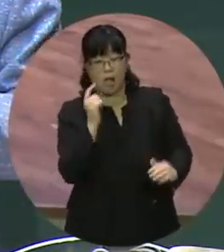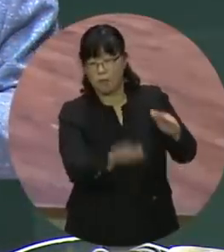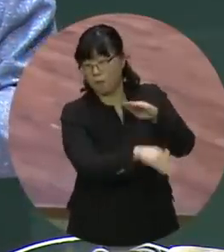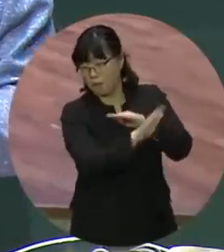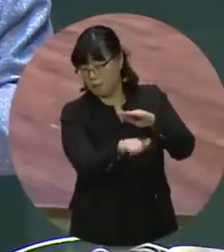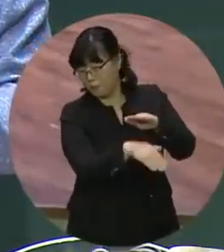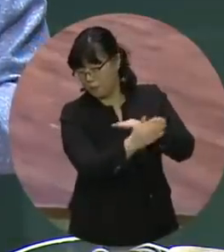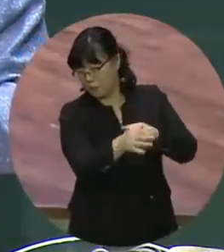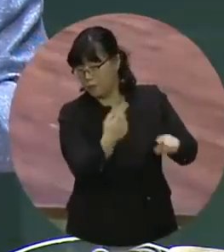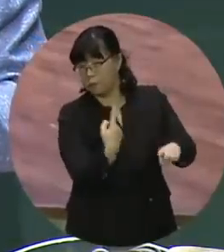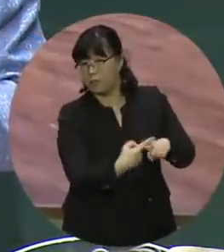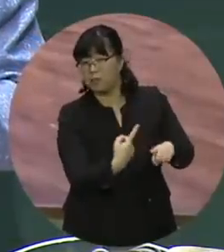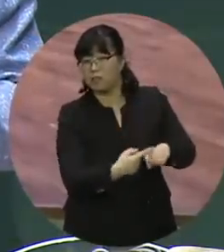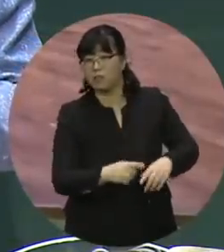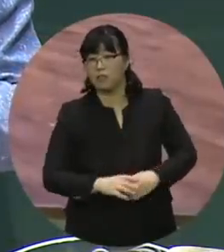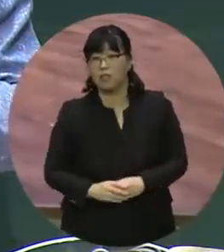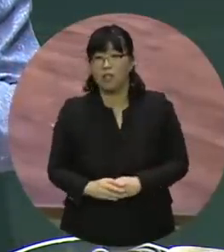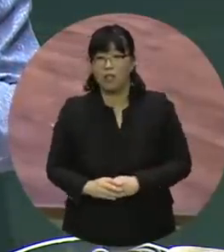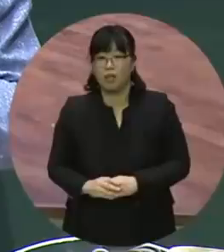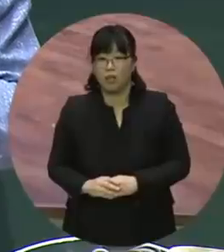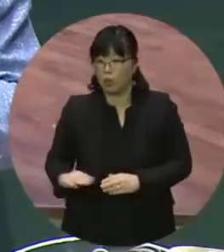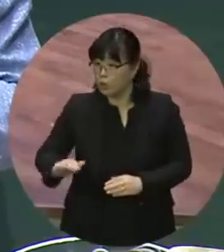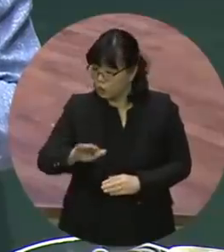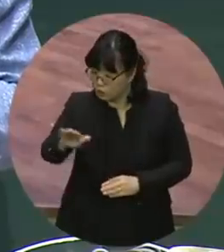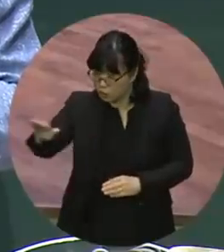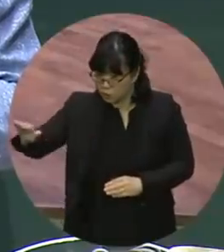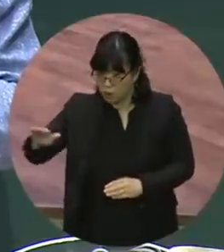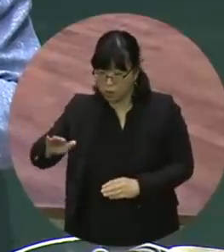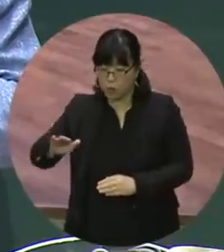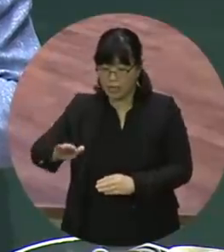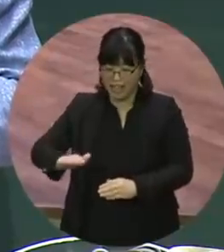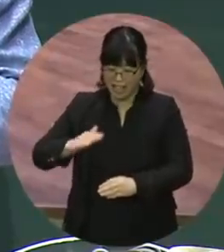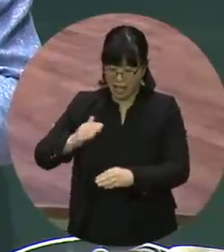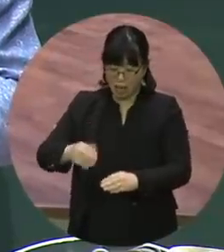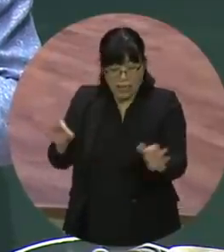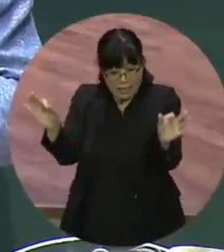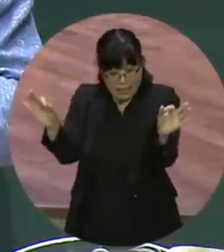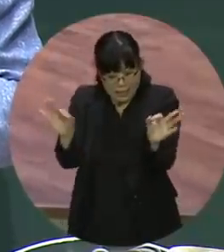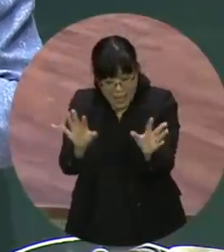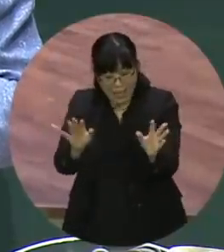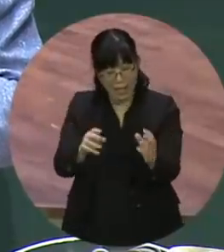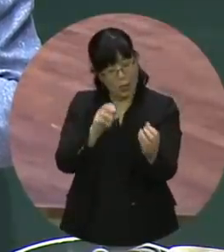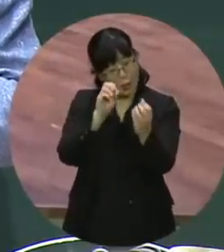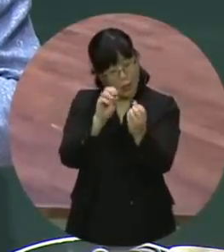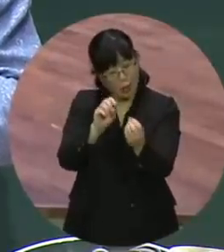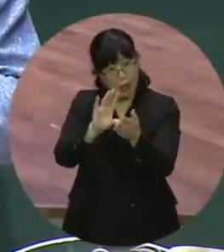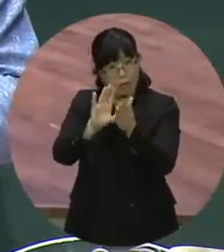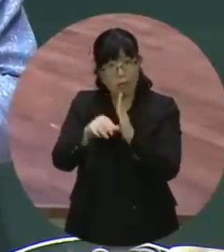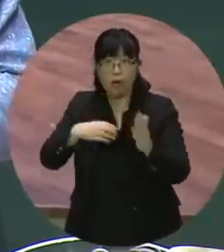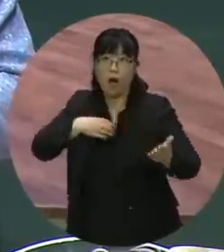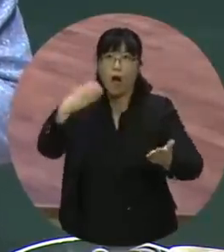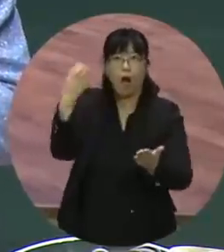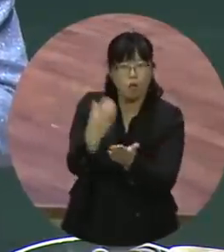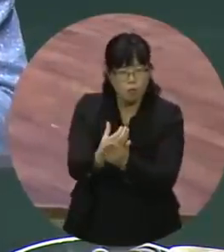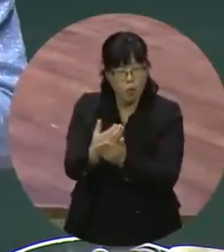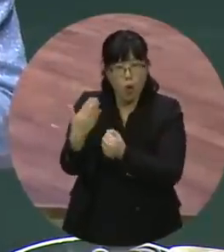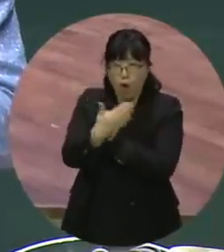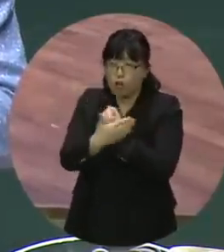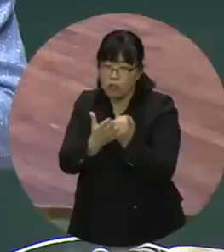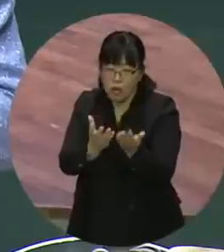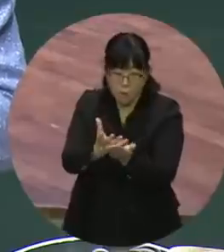해도 사람의 마음을 감동을 주는 것은요, 줄 수 있는 것은 하나님 말씀에 절대 순종한 자의